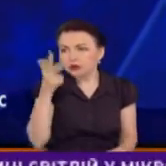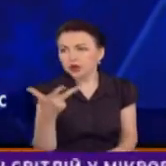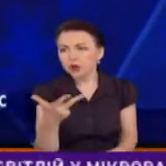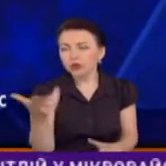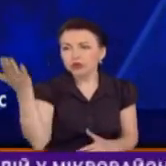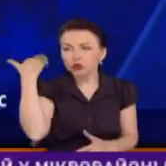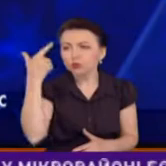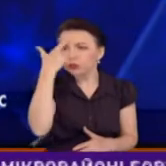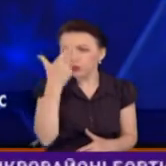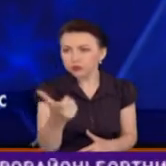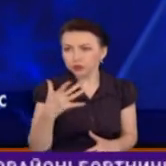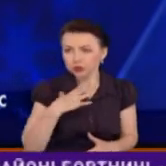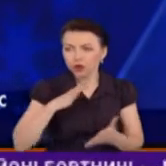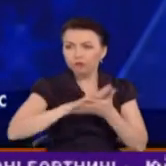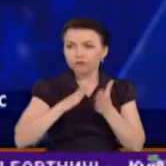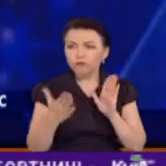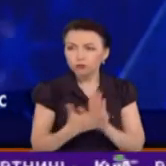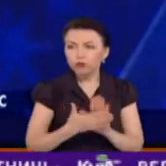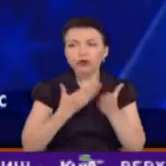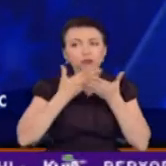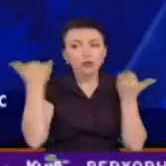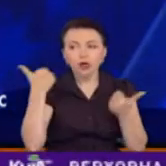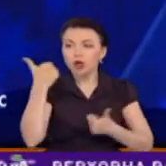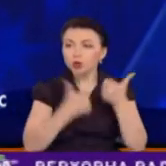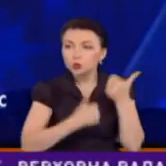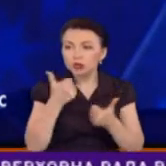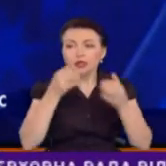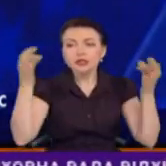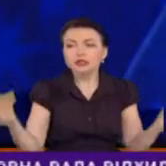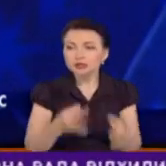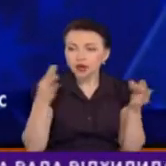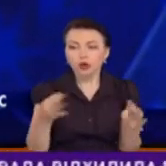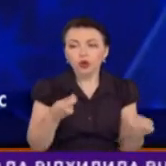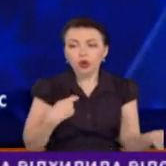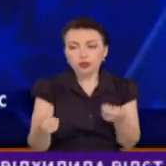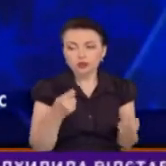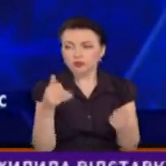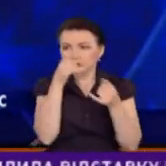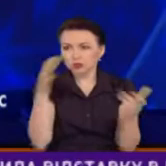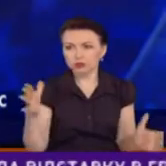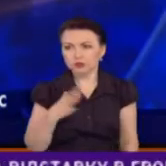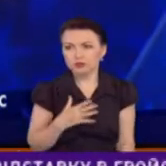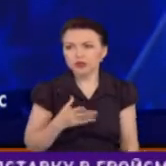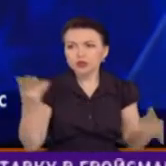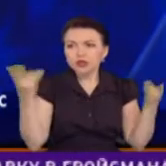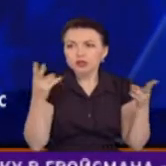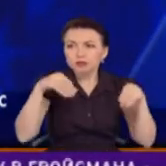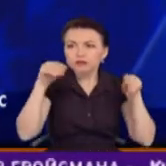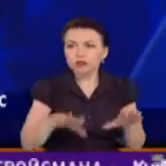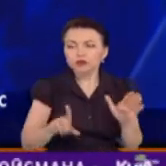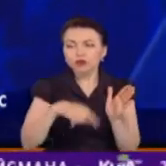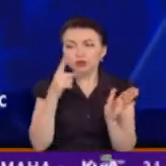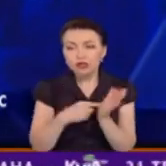тому попереджали, що в умовах відсутності конкуренції ніякого ринку поки що бути не може. І треба вирішувати